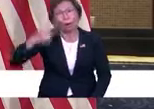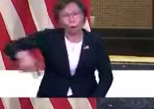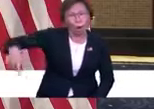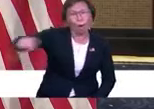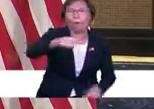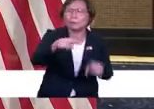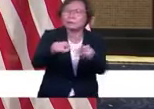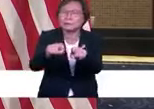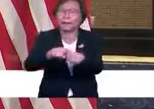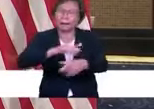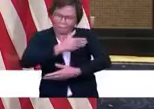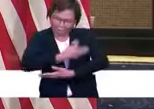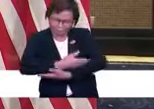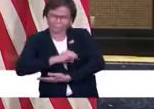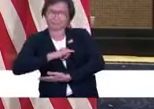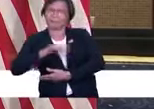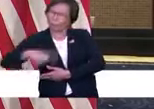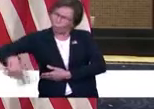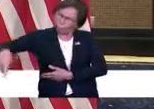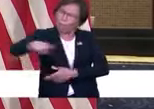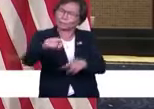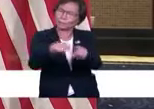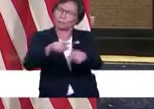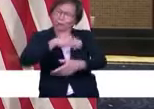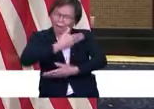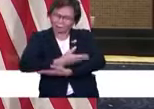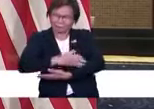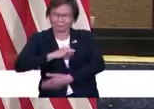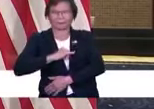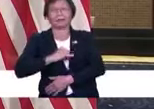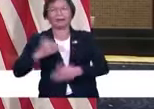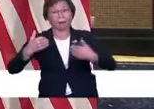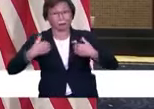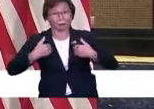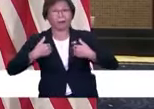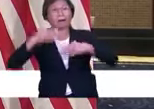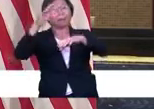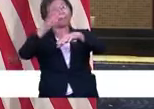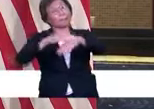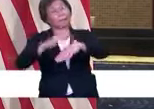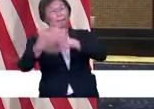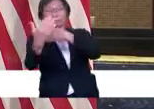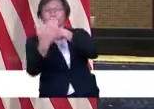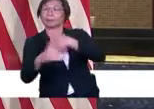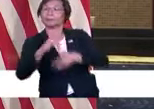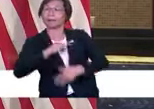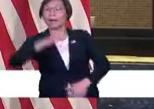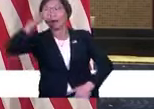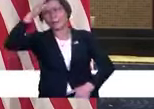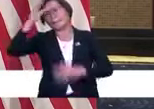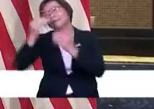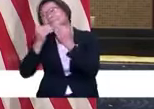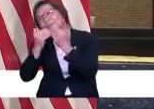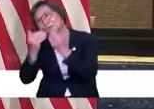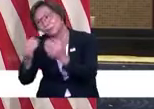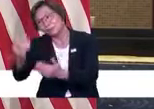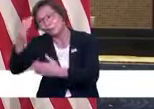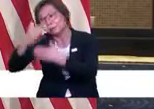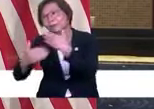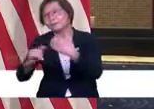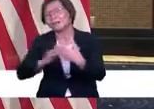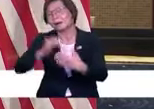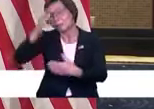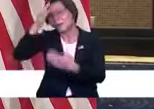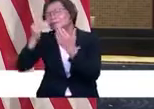sebagai anak-anak saya sendiri tak tahulah ada yang panggil saya Abah terima kasih lah kalau